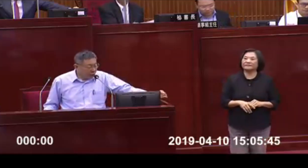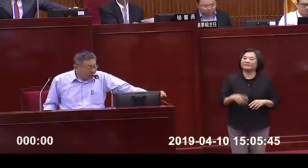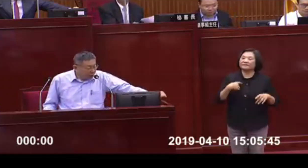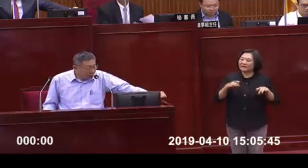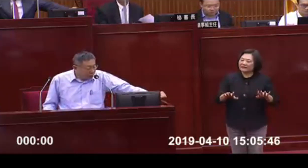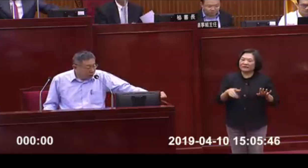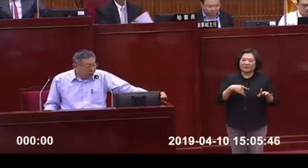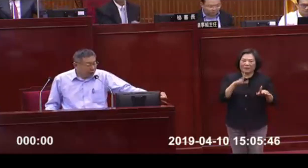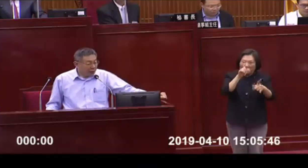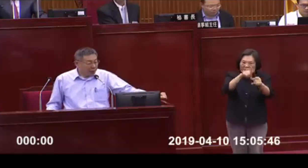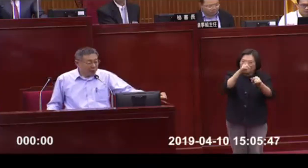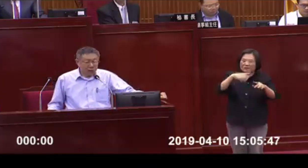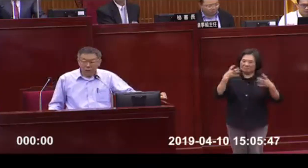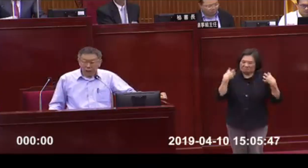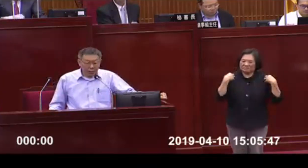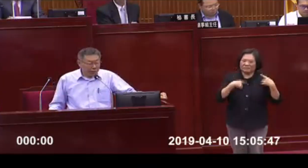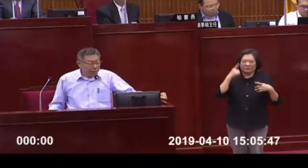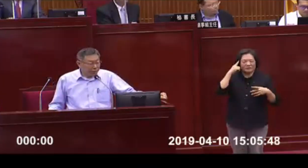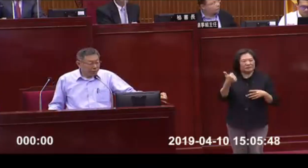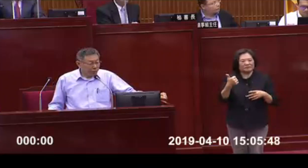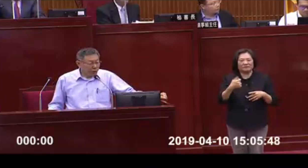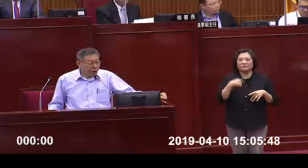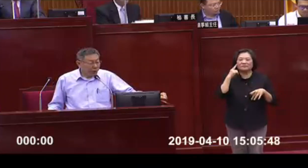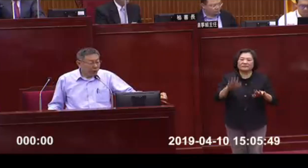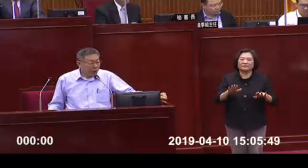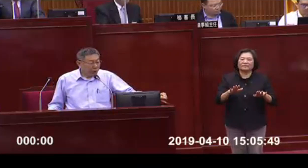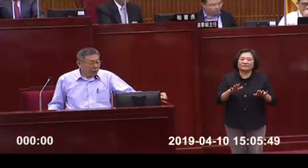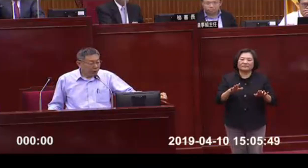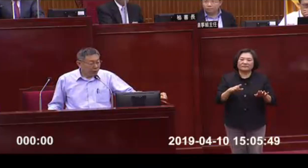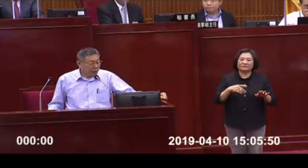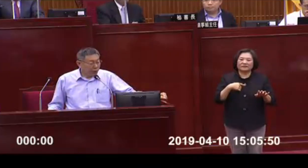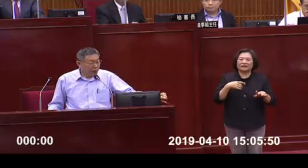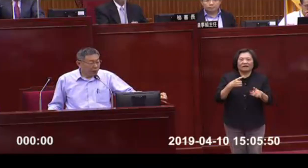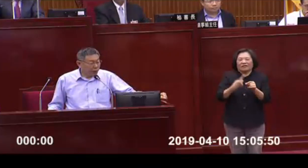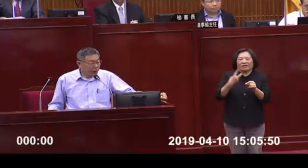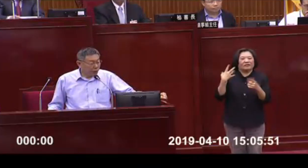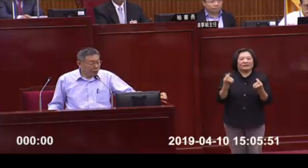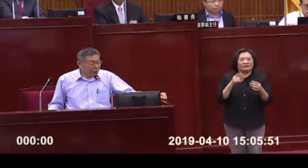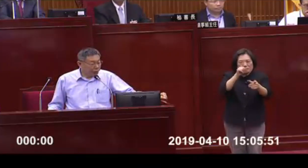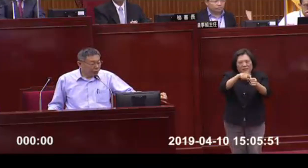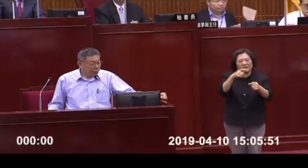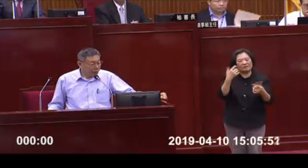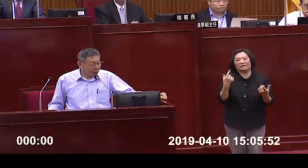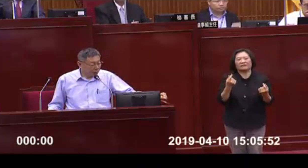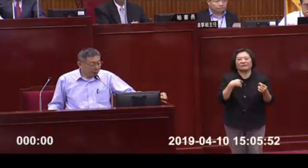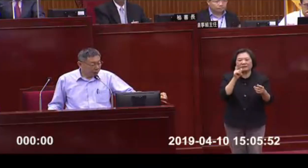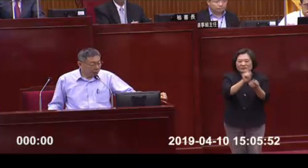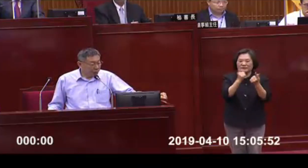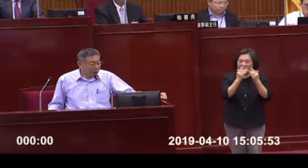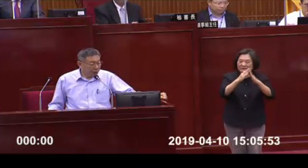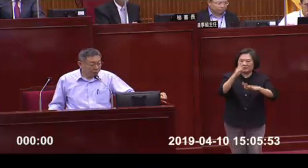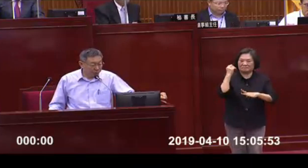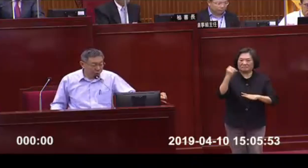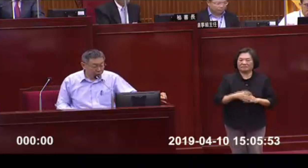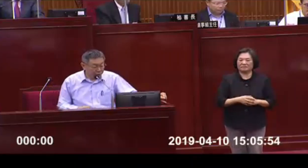这个愿景、使命跟价值这个大概是不会轻易变动的哈。这个愿景就是宜居永续城市哈，那